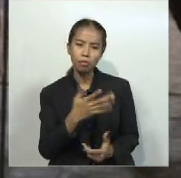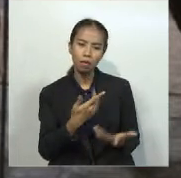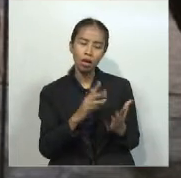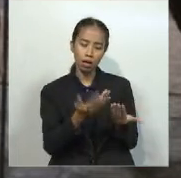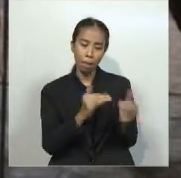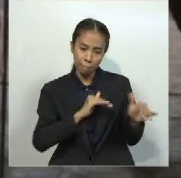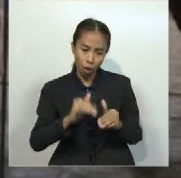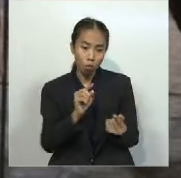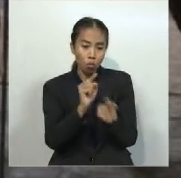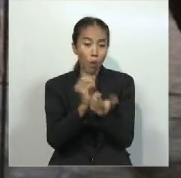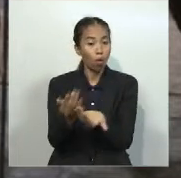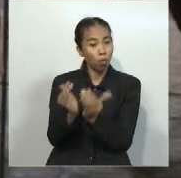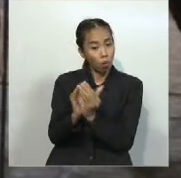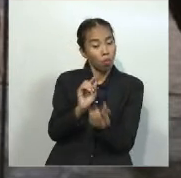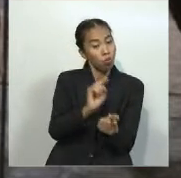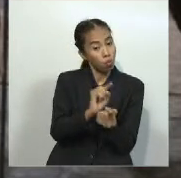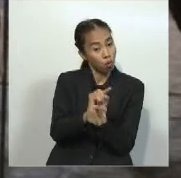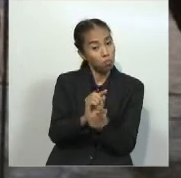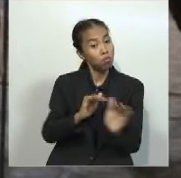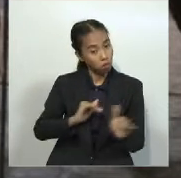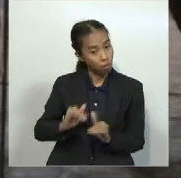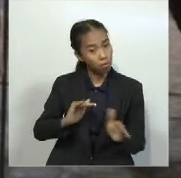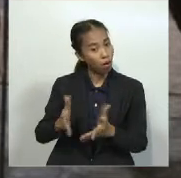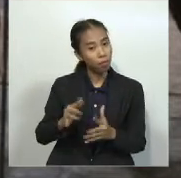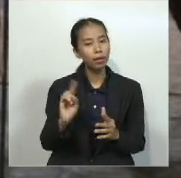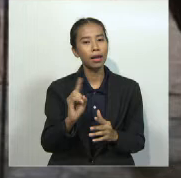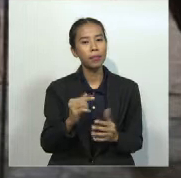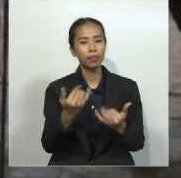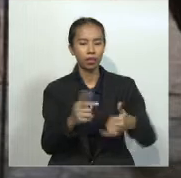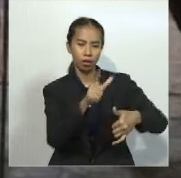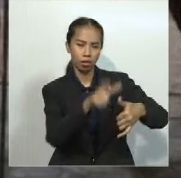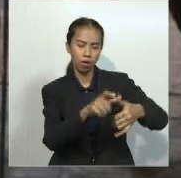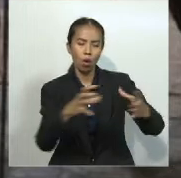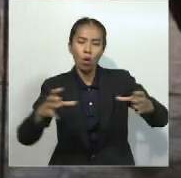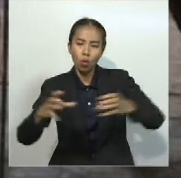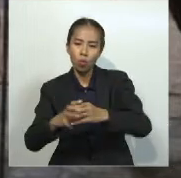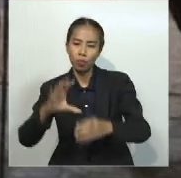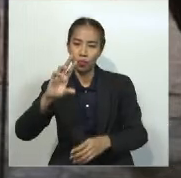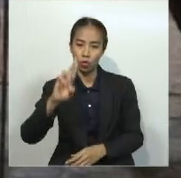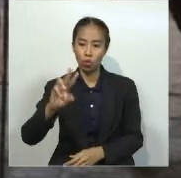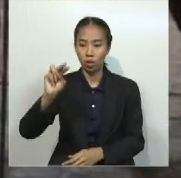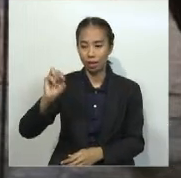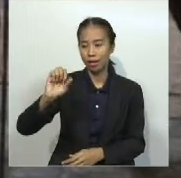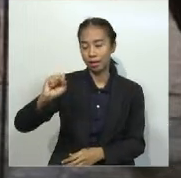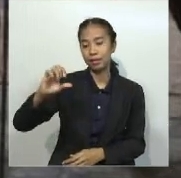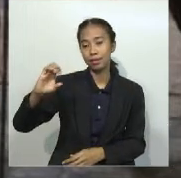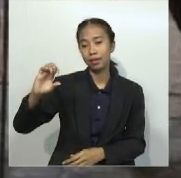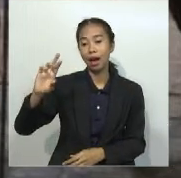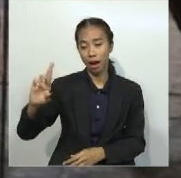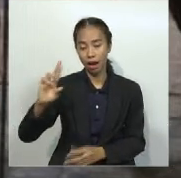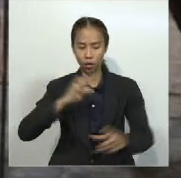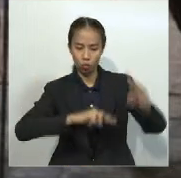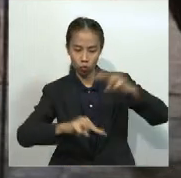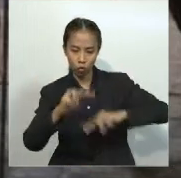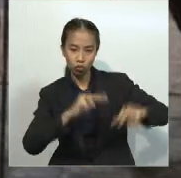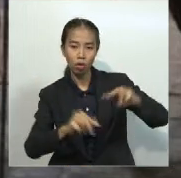ครัวหรือไม่ส่วนสถานะของนางสาวราฮาบตอนนี้เนี่ยก็ให้เป็นเรื่องของ UNHCR ที่จะเป็นผู้พิจารณานะคะเพราะว่